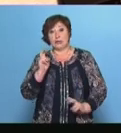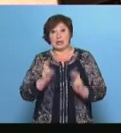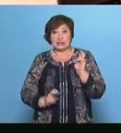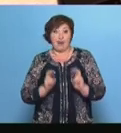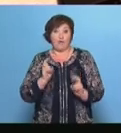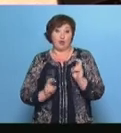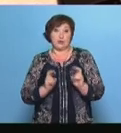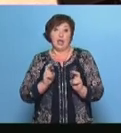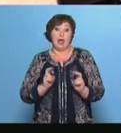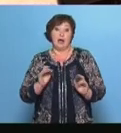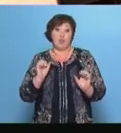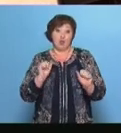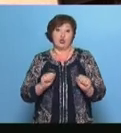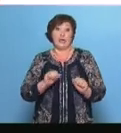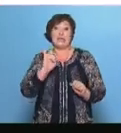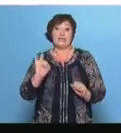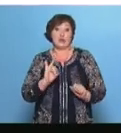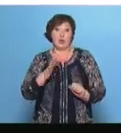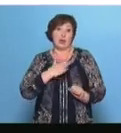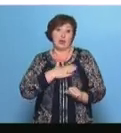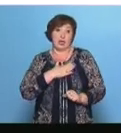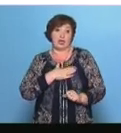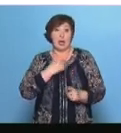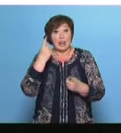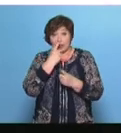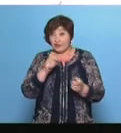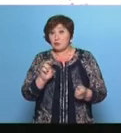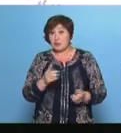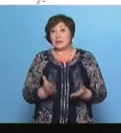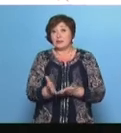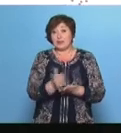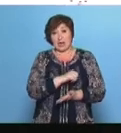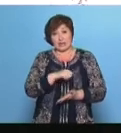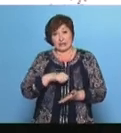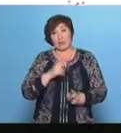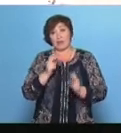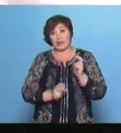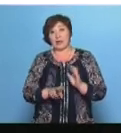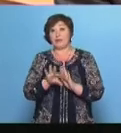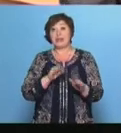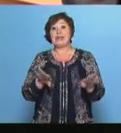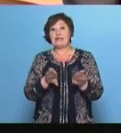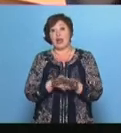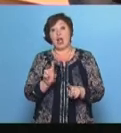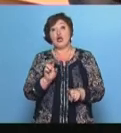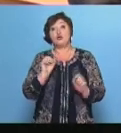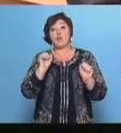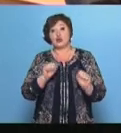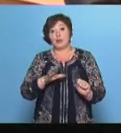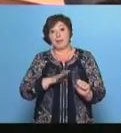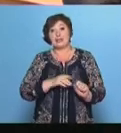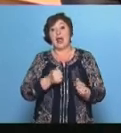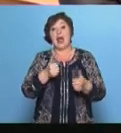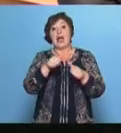менее, история наша. Информацию библиотекари собирали сами. Предприятия выбирали таким образом, чтобы можно было